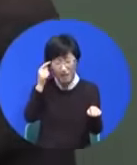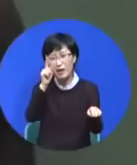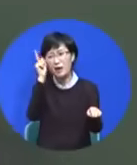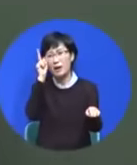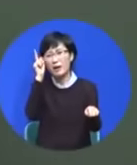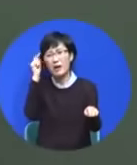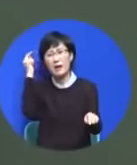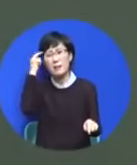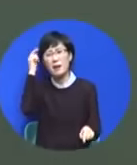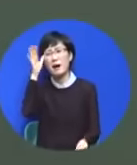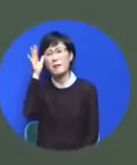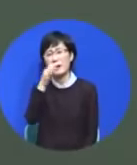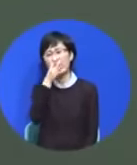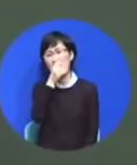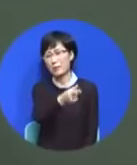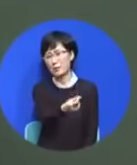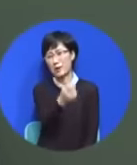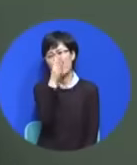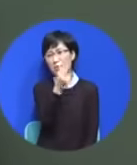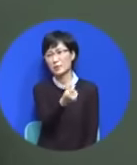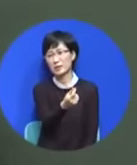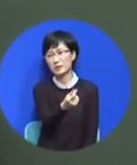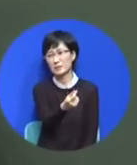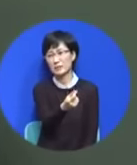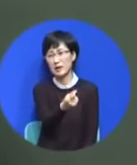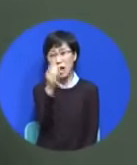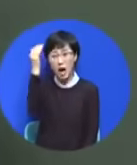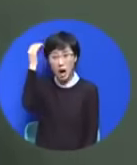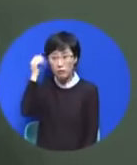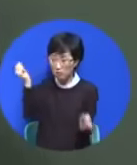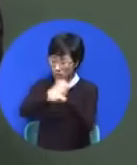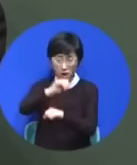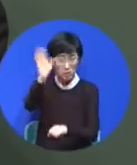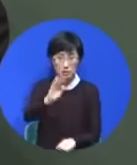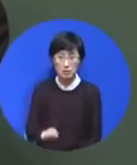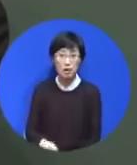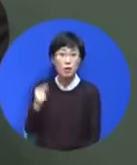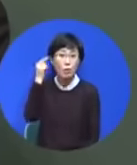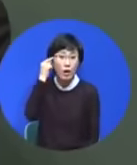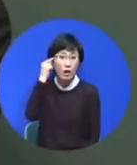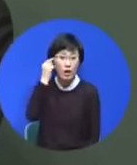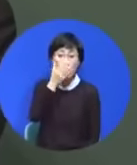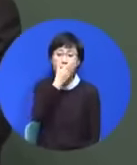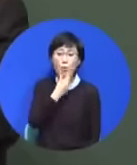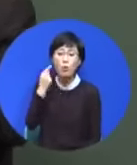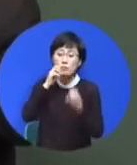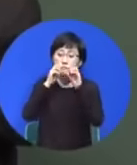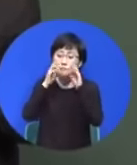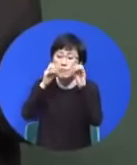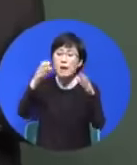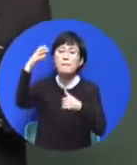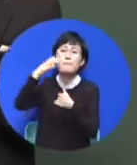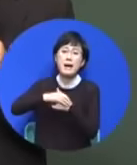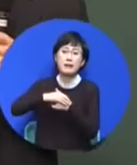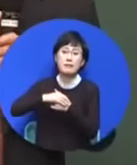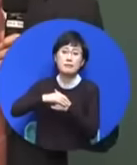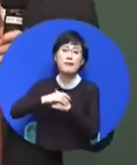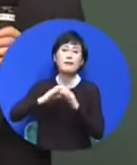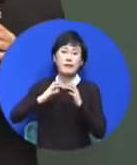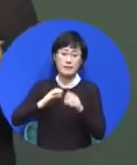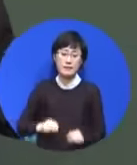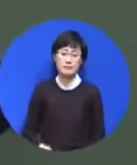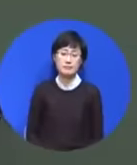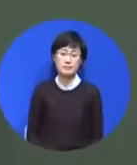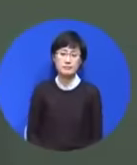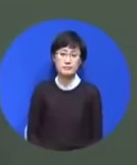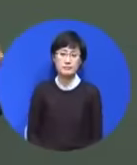정신병자들이 절대로 망할 수가 없어요 왜 복음 운동해야 그죠